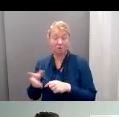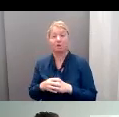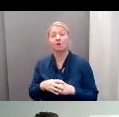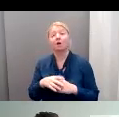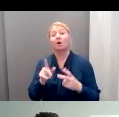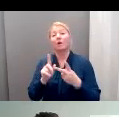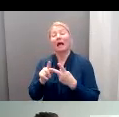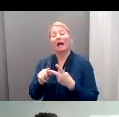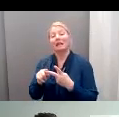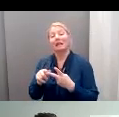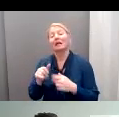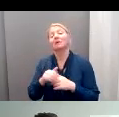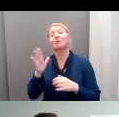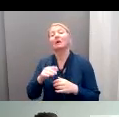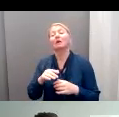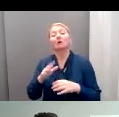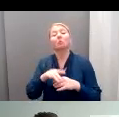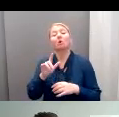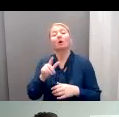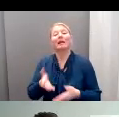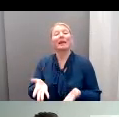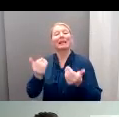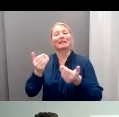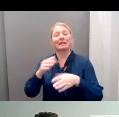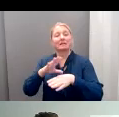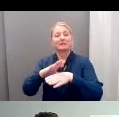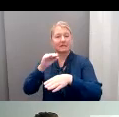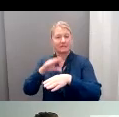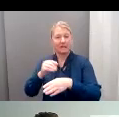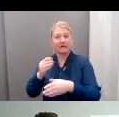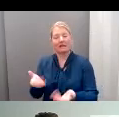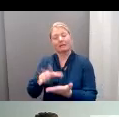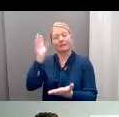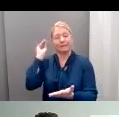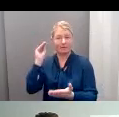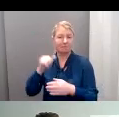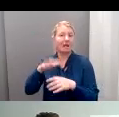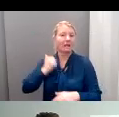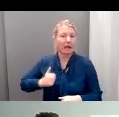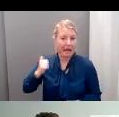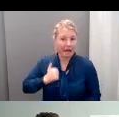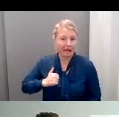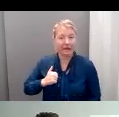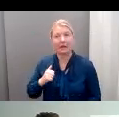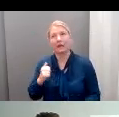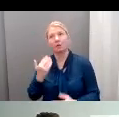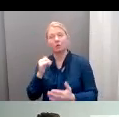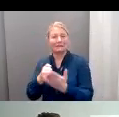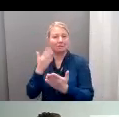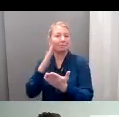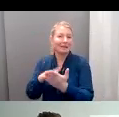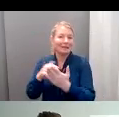lättare svenska och som är tänkt att vara lite tillgänglig då med bland annat bildstöd.